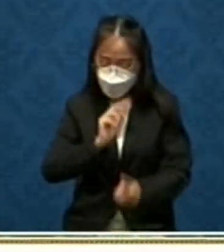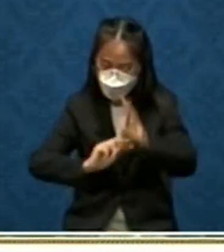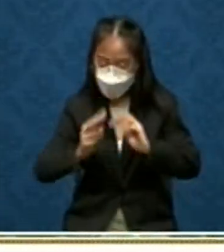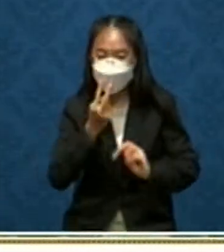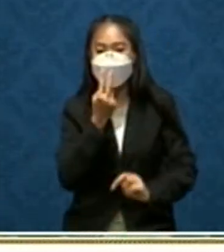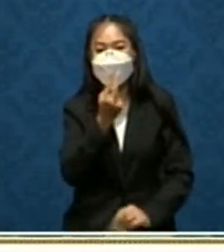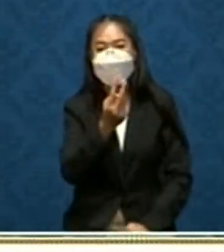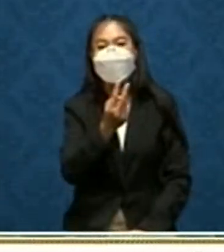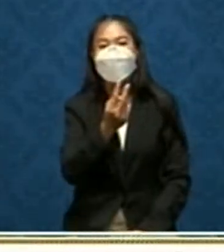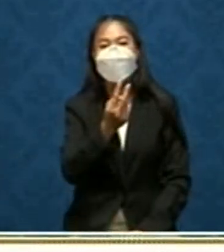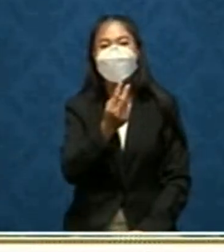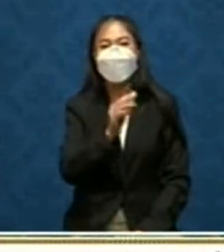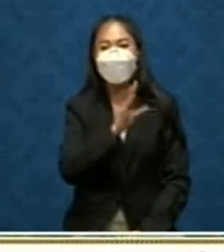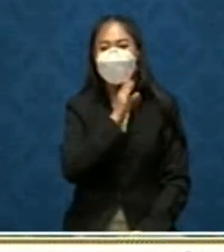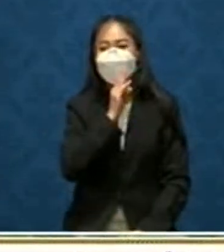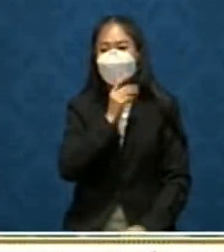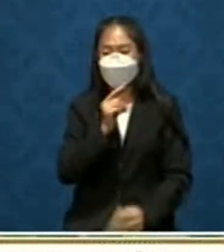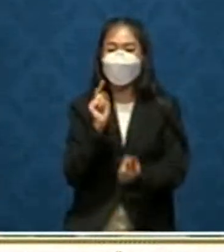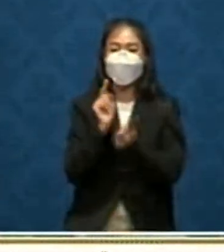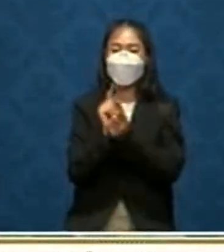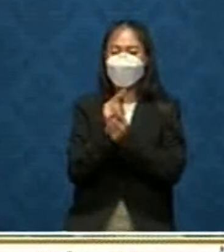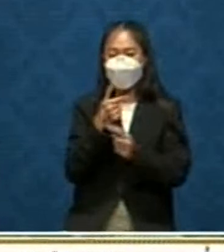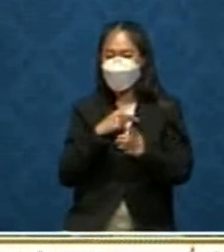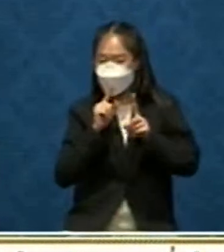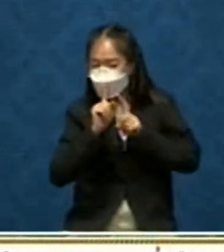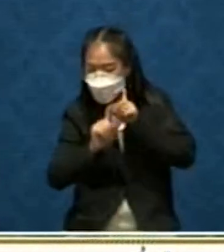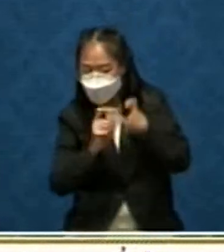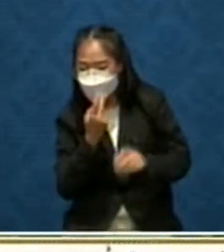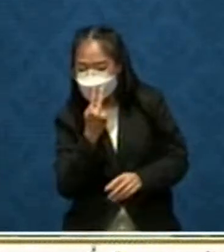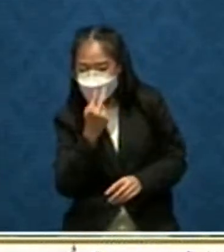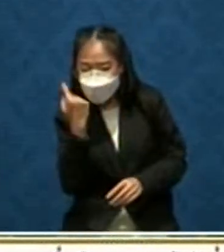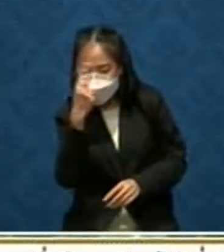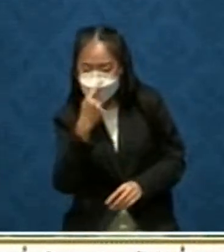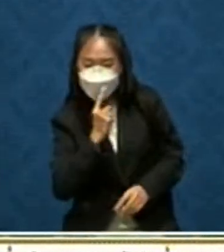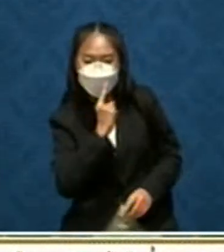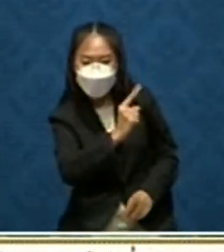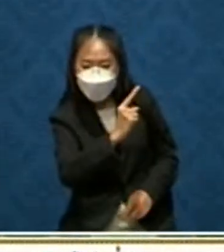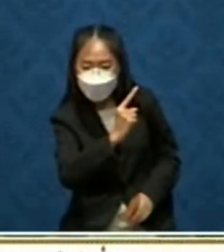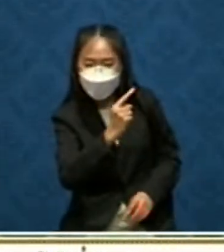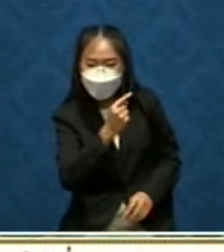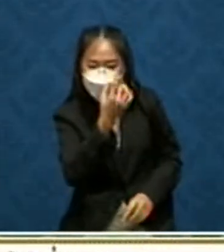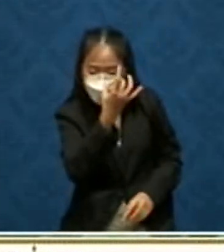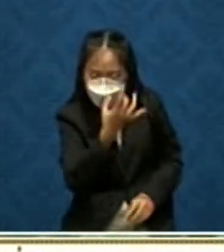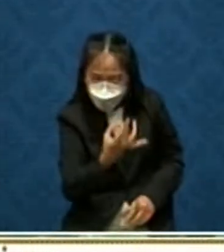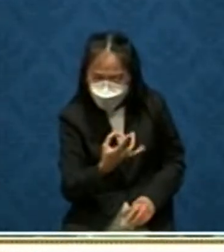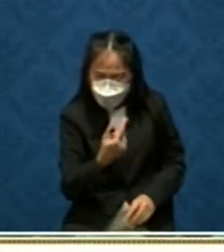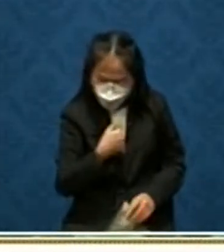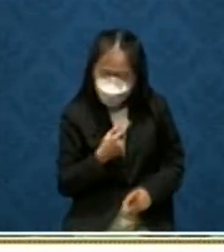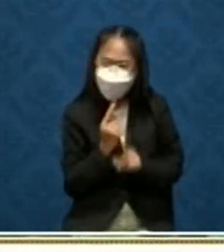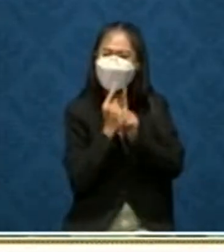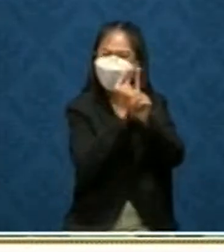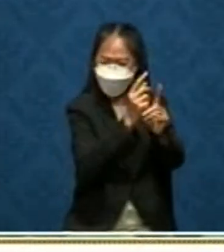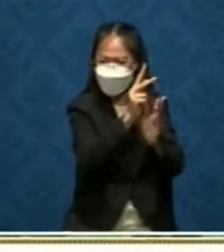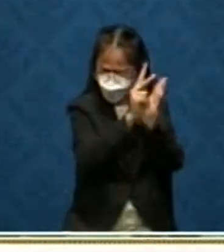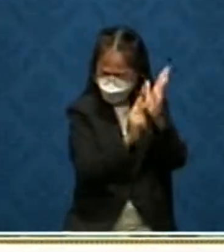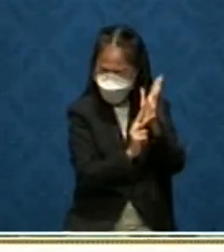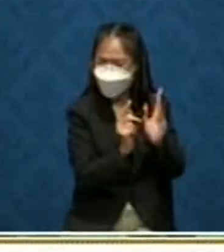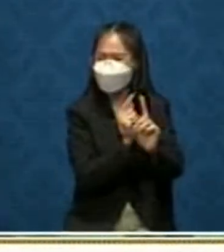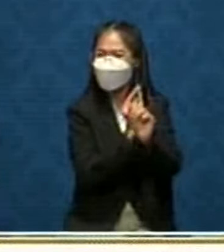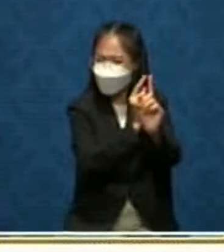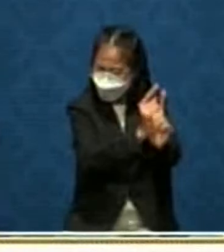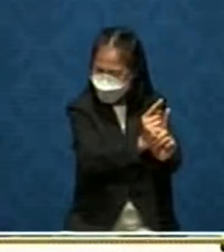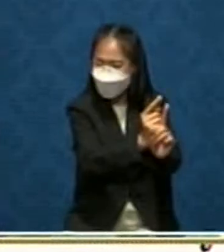ถ้หงไม่เกิดก็ไปทำให้มสอบสวนให้มเกิดคนร้องทุก และกลาวโทธก็ว่าปก Hughesลนหมายกมแบนี้